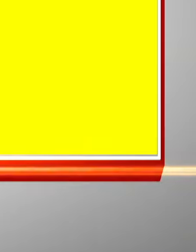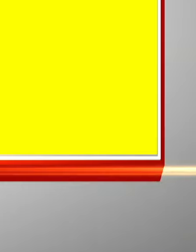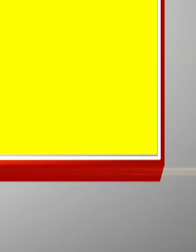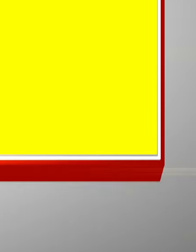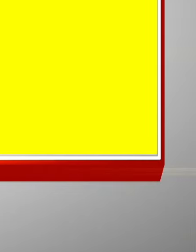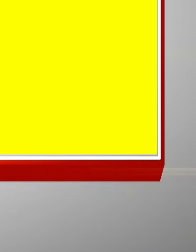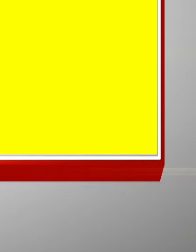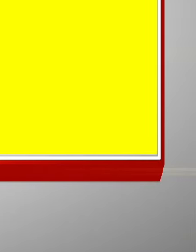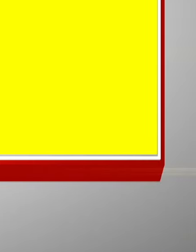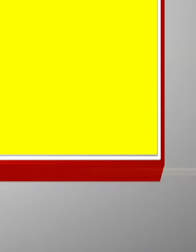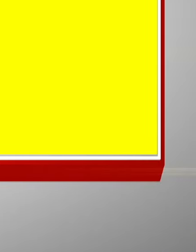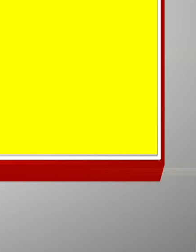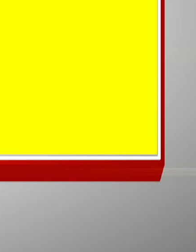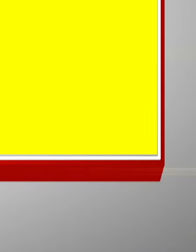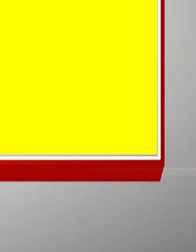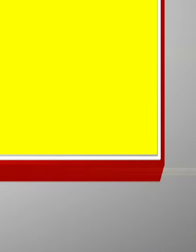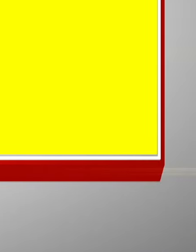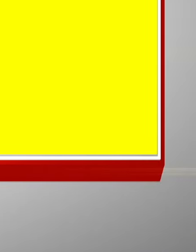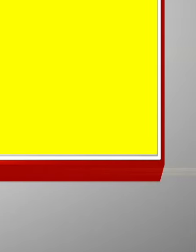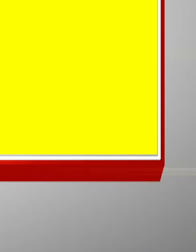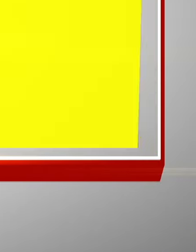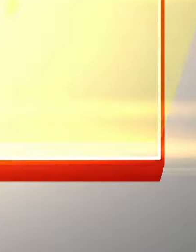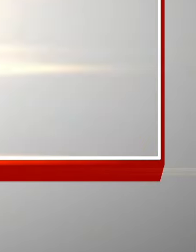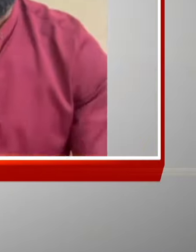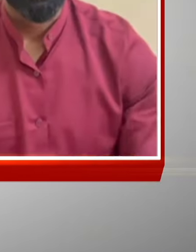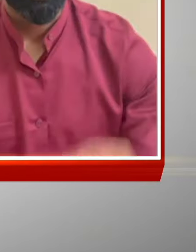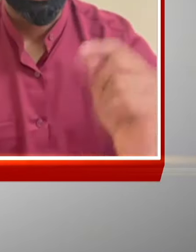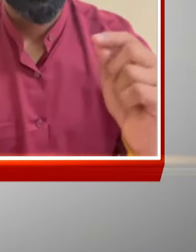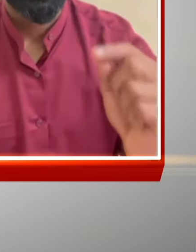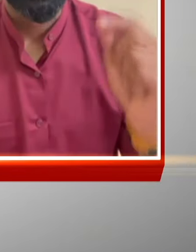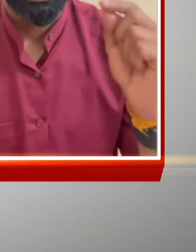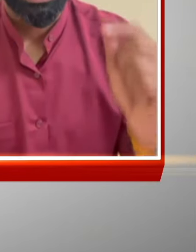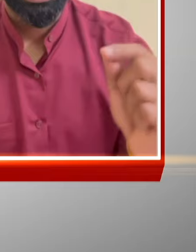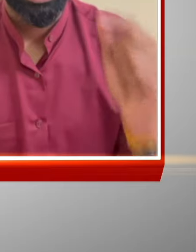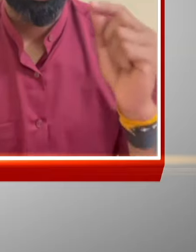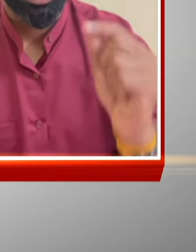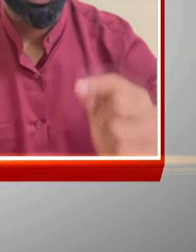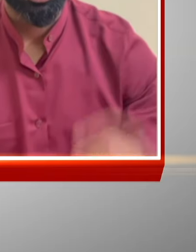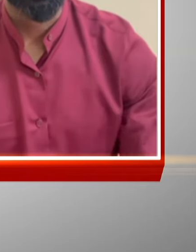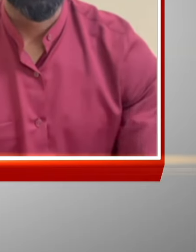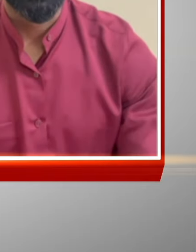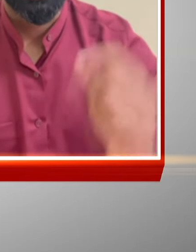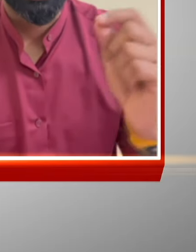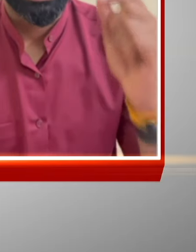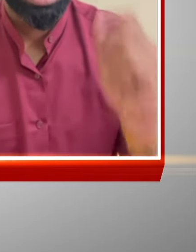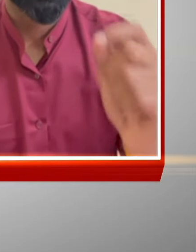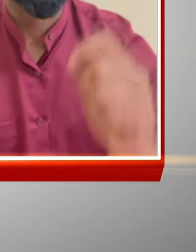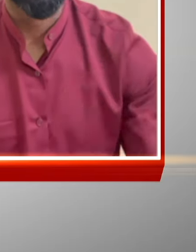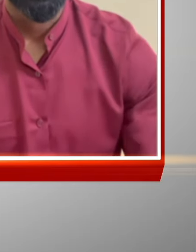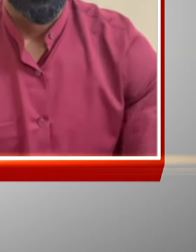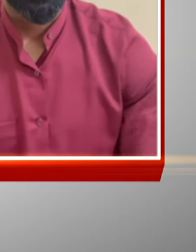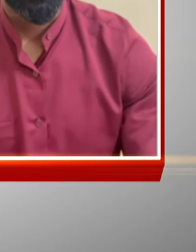എന്നൊരു അസോസിയേഷൻ എഗനിസ്റ്റല്ല ഞാൻ പറഞ്ഞത്. അവരുടെ പ്രവർത്തനങ്ങളെ, അല്ലെങ്കിൽ അവരത് ചെയ്യുന്ന നല്ല കാര്യങ്ങളെ വളച്ചൊടിച്ചും, അല്ലെങ്കിൽ അതിനെതിരെ